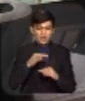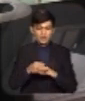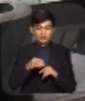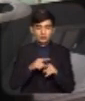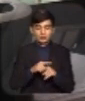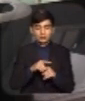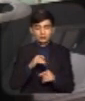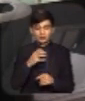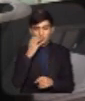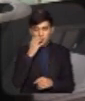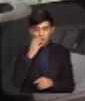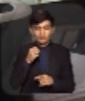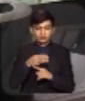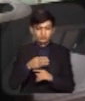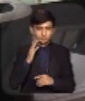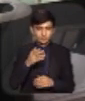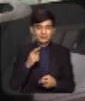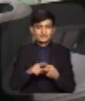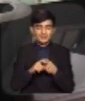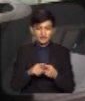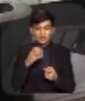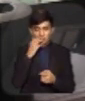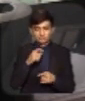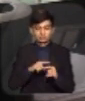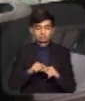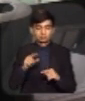теплый циклон связи с этим будет потепление